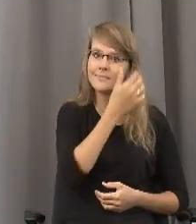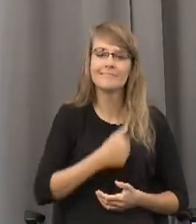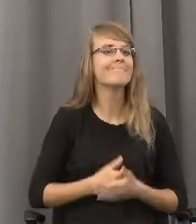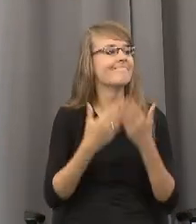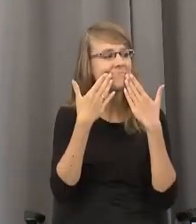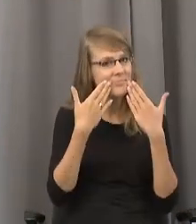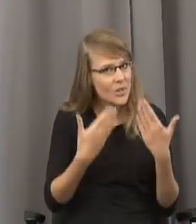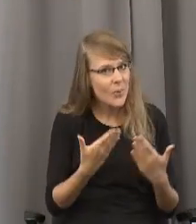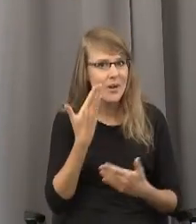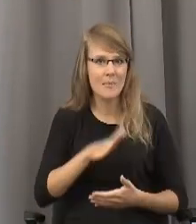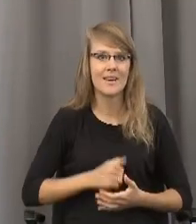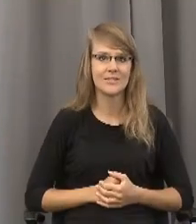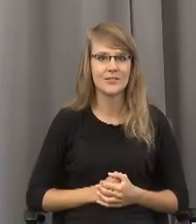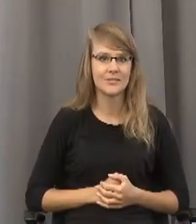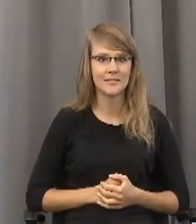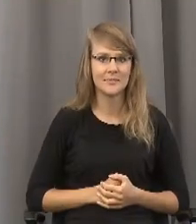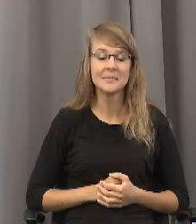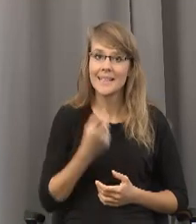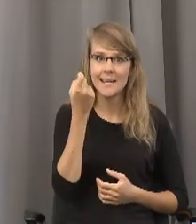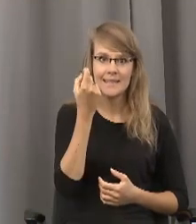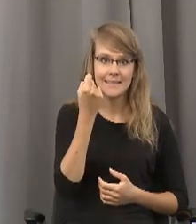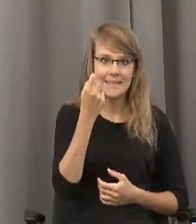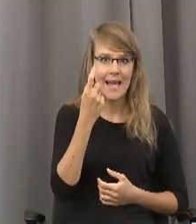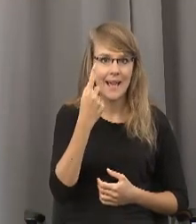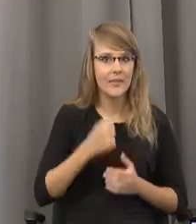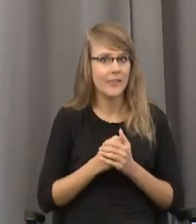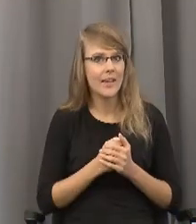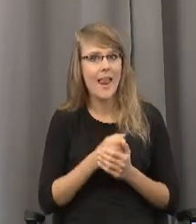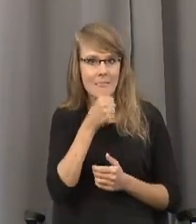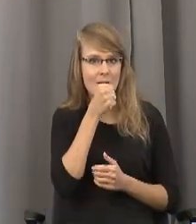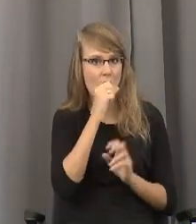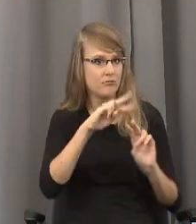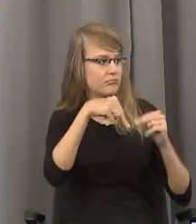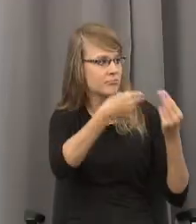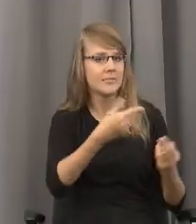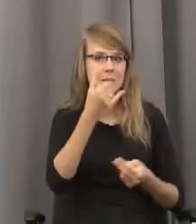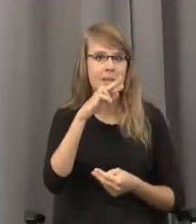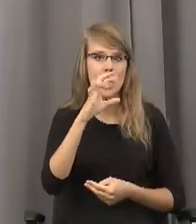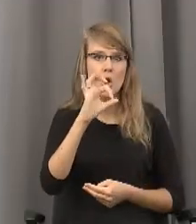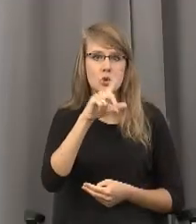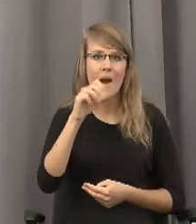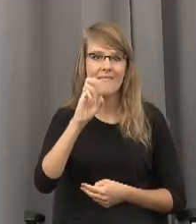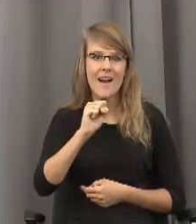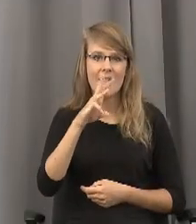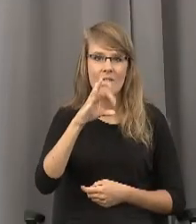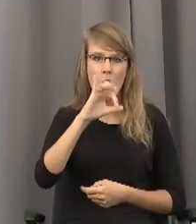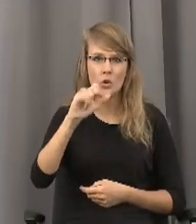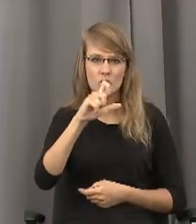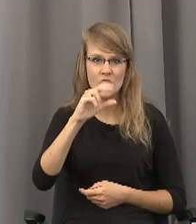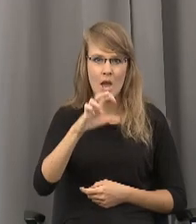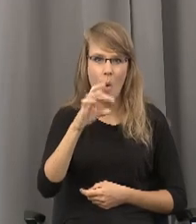Dziękuję bardzo. Proszę Państwa, za chwilę oddam mikrofon pani Mirosławie Wojciechowskiej, która